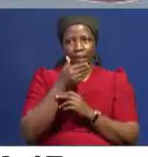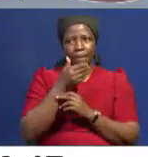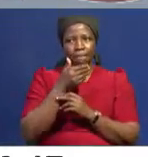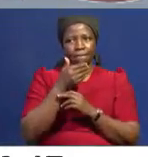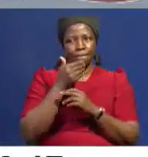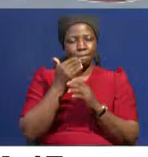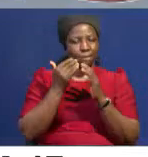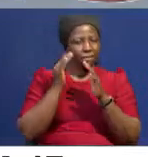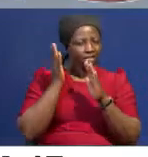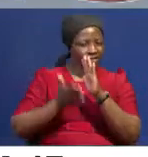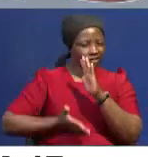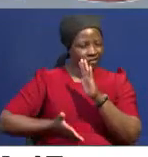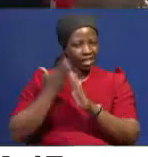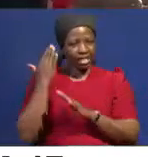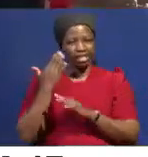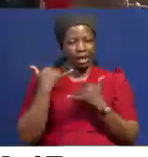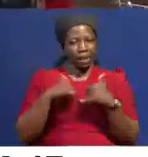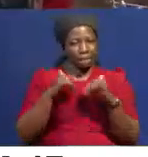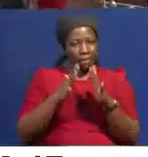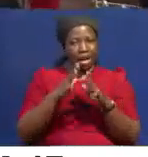la dunia.